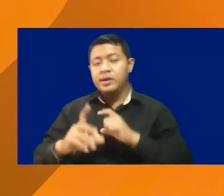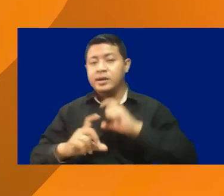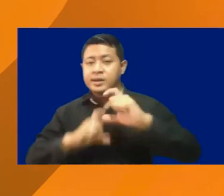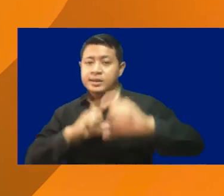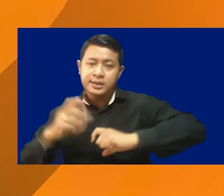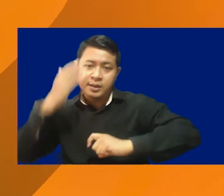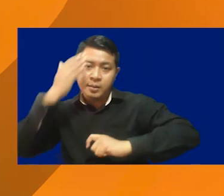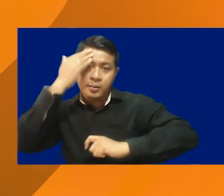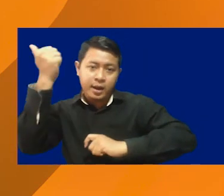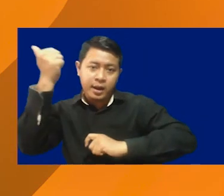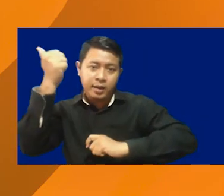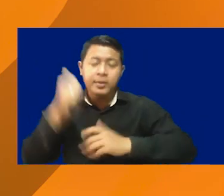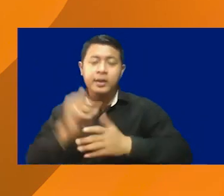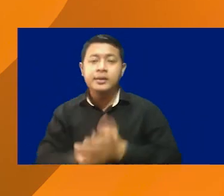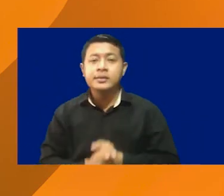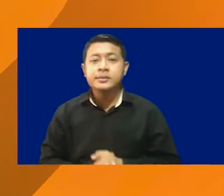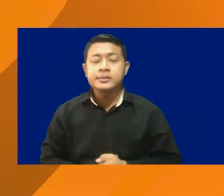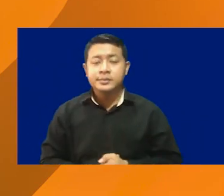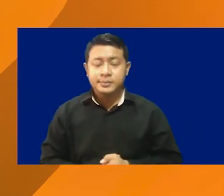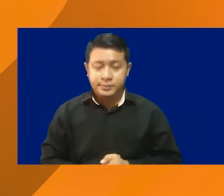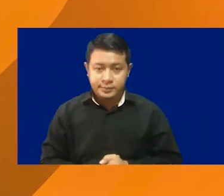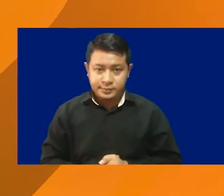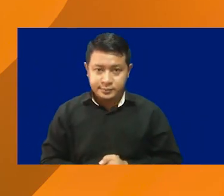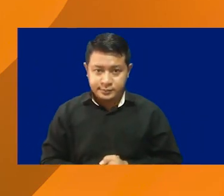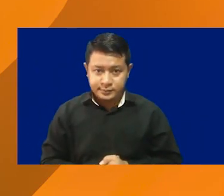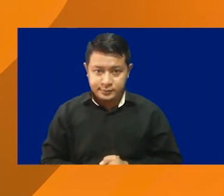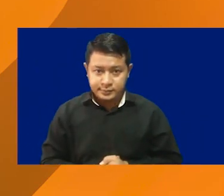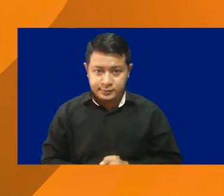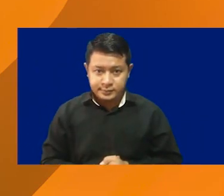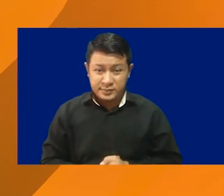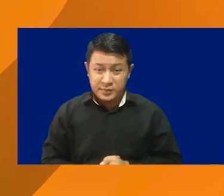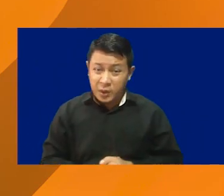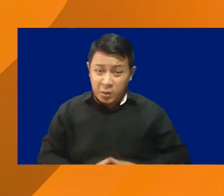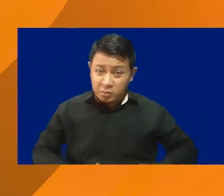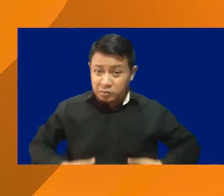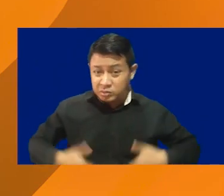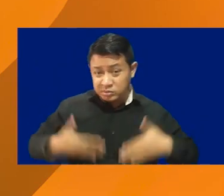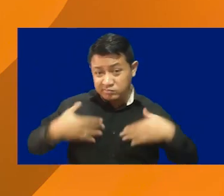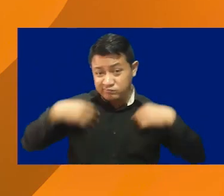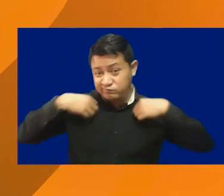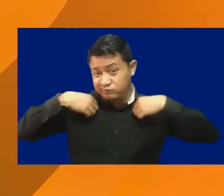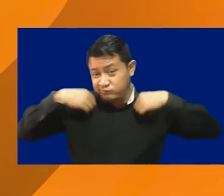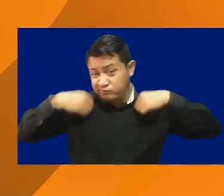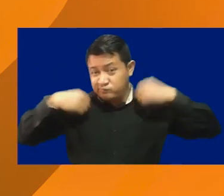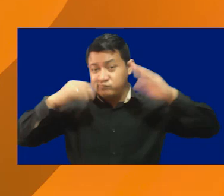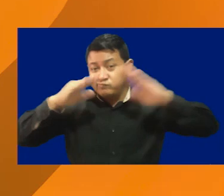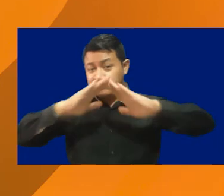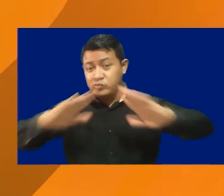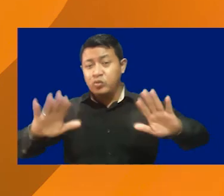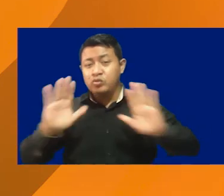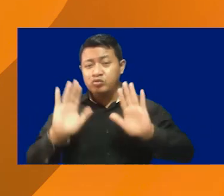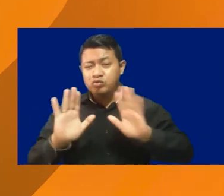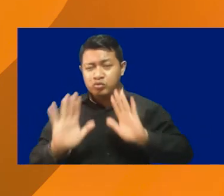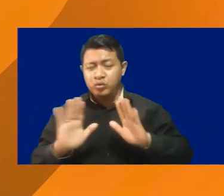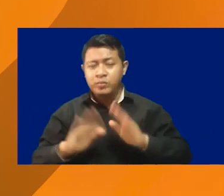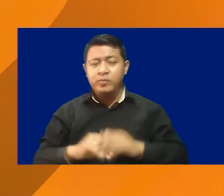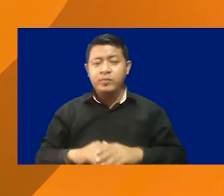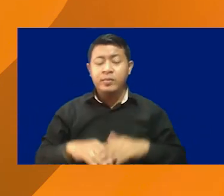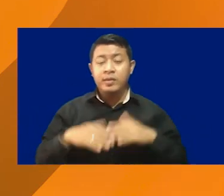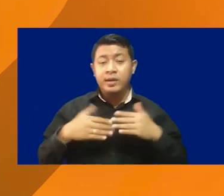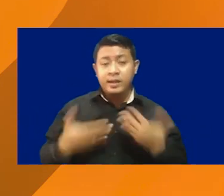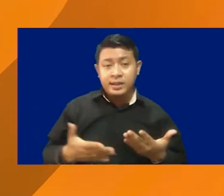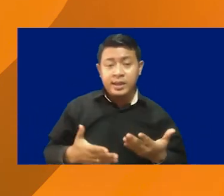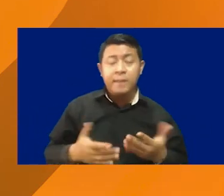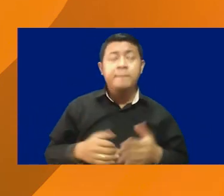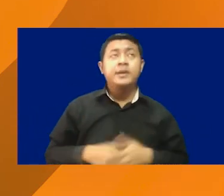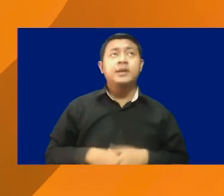mungkin dari jasmani ya, sandang, pangan, papan cukup ya Esther ya. Tetapi dari segi psikis